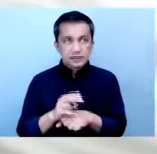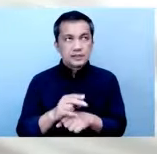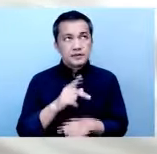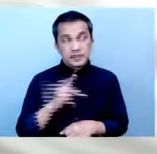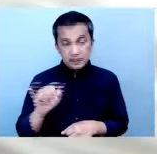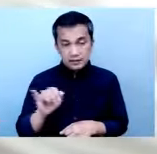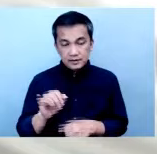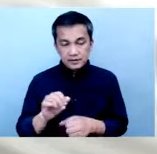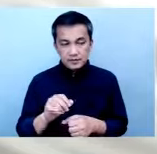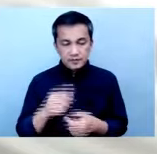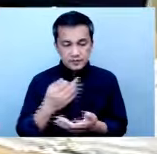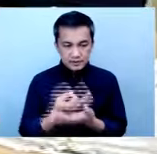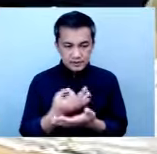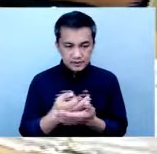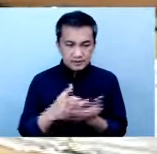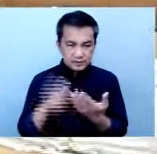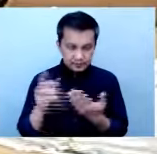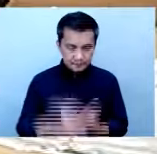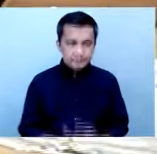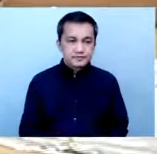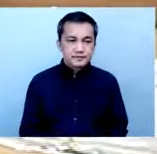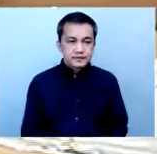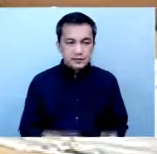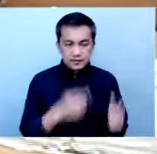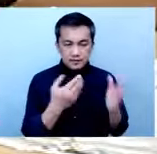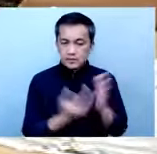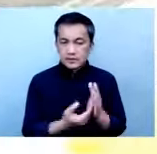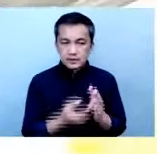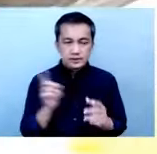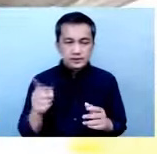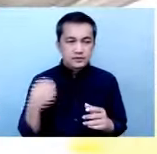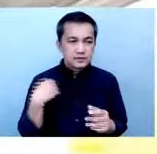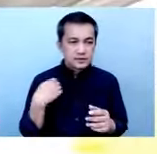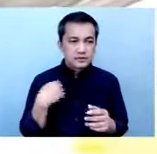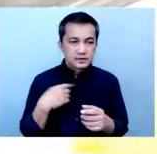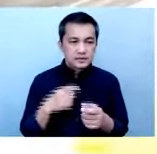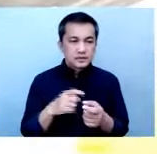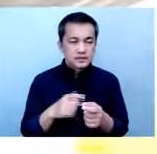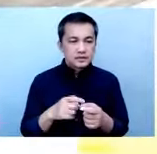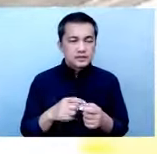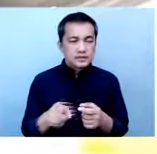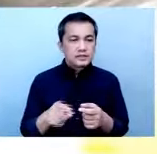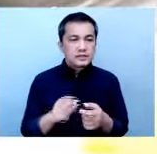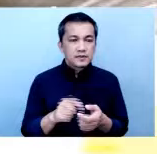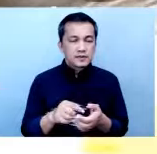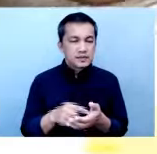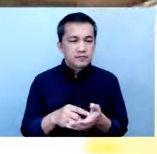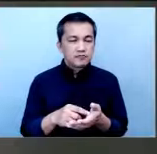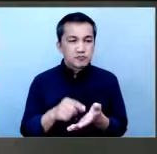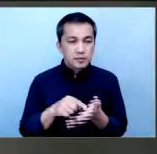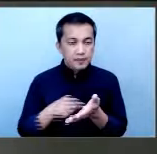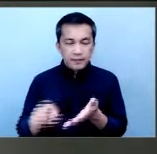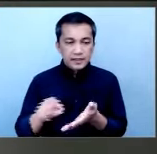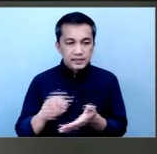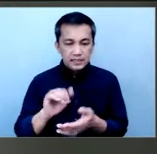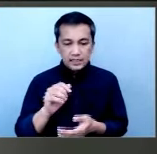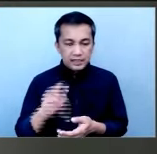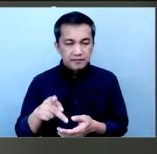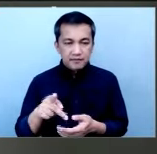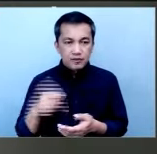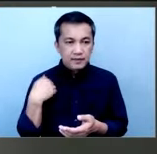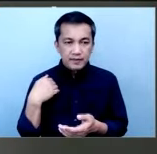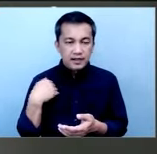ang pondo ng kanilang mga programa. Katunayan, hindi pa nga raw nagagalaw ang ACAP funds. Wala pa tayong